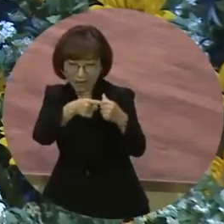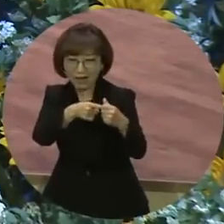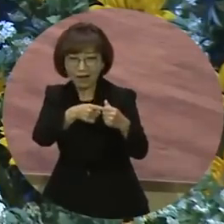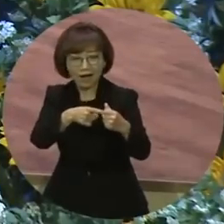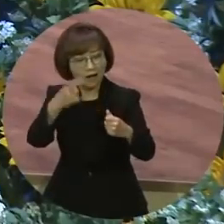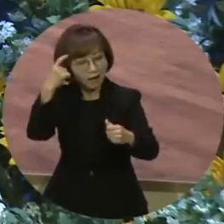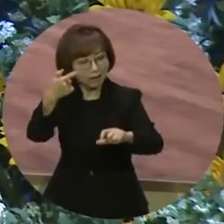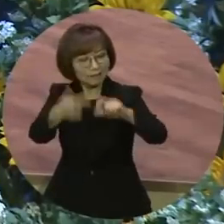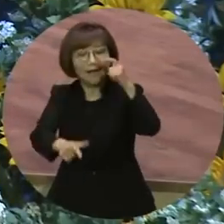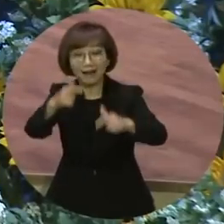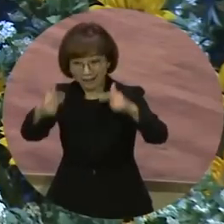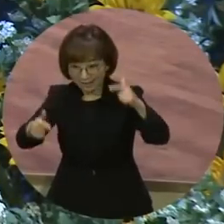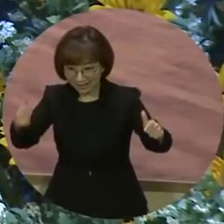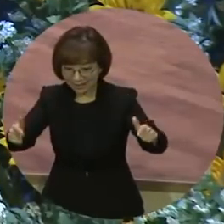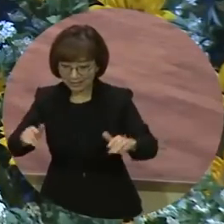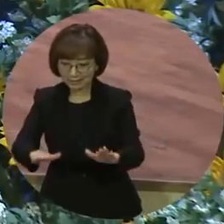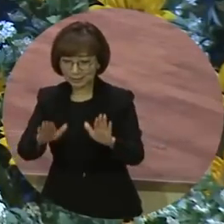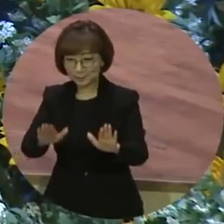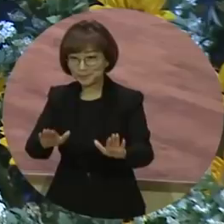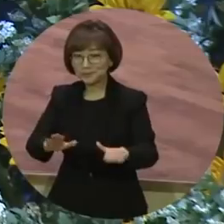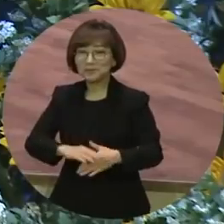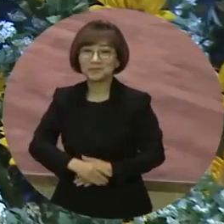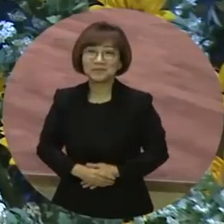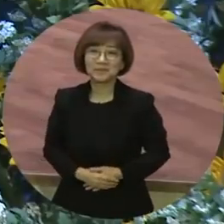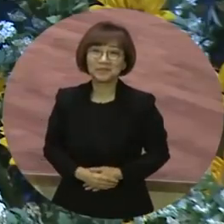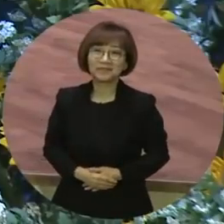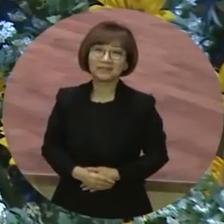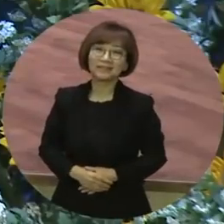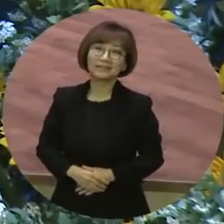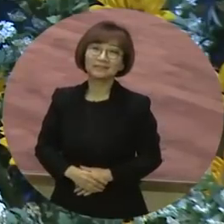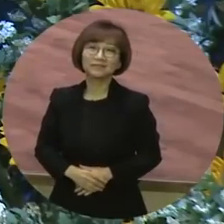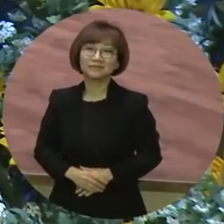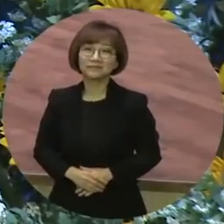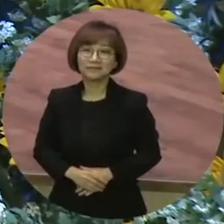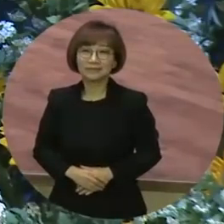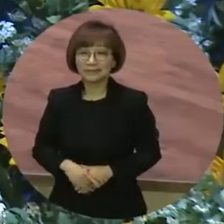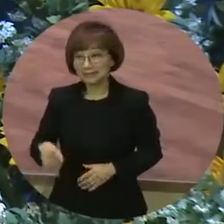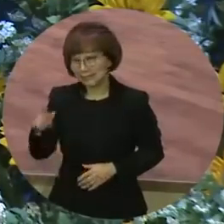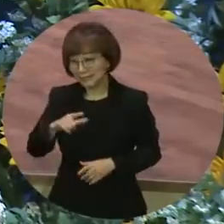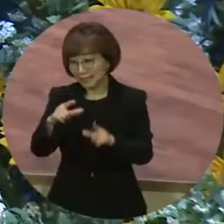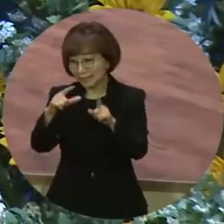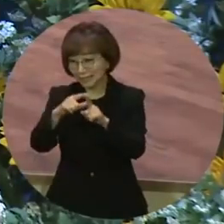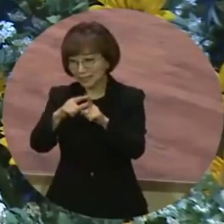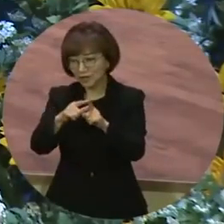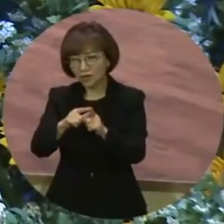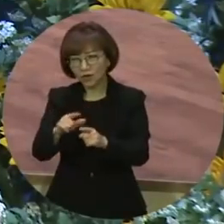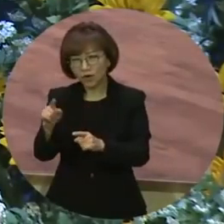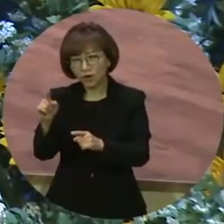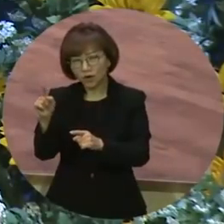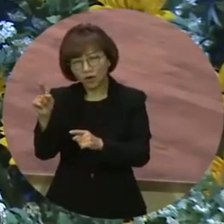이런 사도 바울의 열정을 표현하는 문구가 10절에 나왔습니다. 어떻게 하든지.